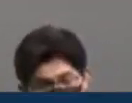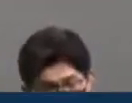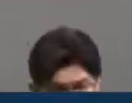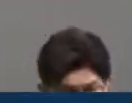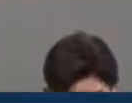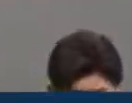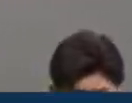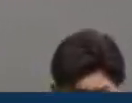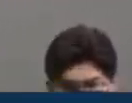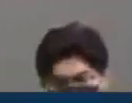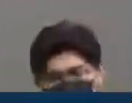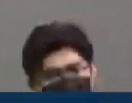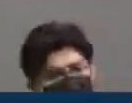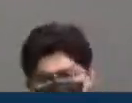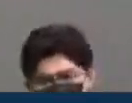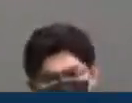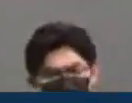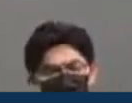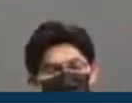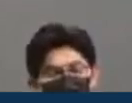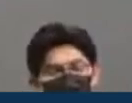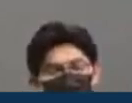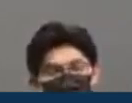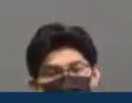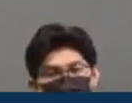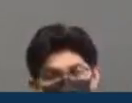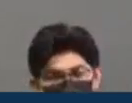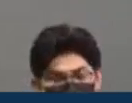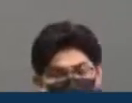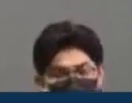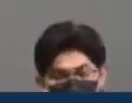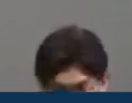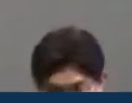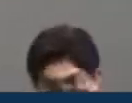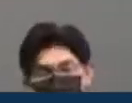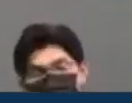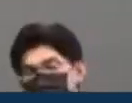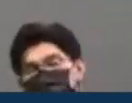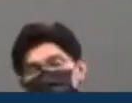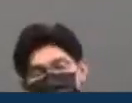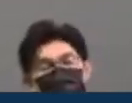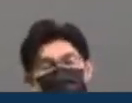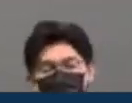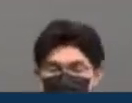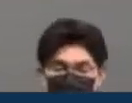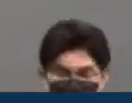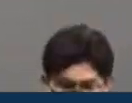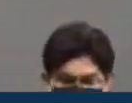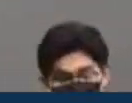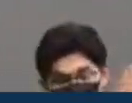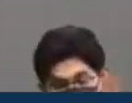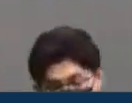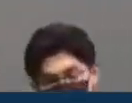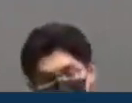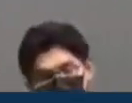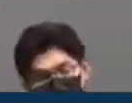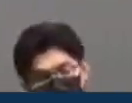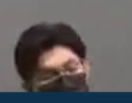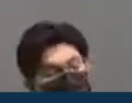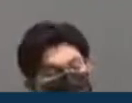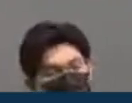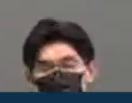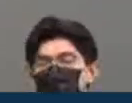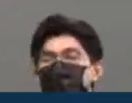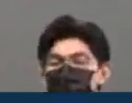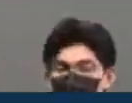านครโดยขอทุกภาคส่วนร่วมกันเป็นเจ้าภาพที่ดีดูแลสอดส่องร่วมกันรักษาบ้านเมืองให้ปลอดภัยเพราะการ